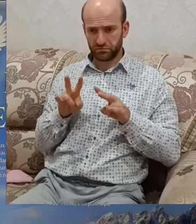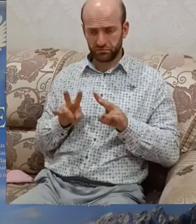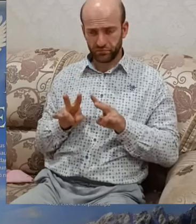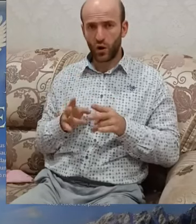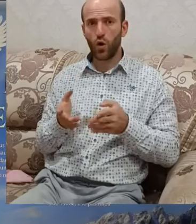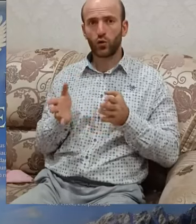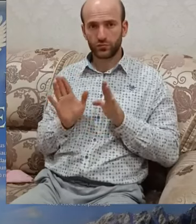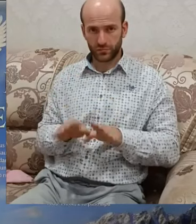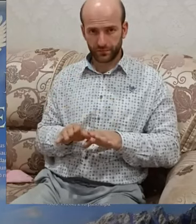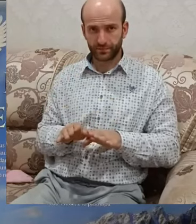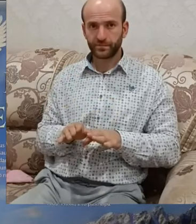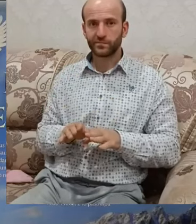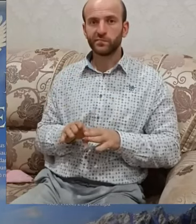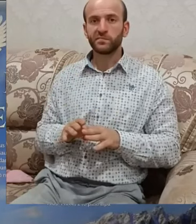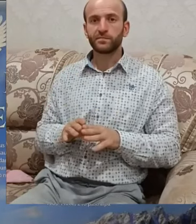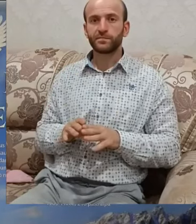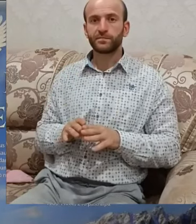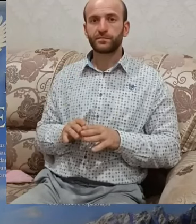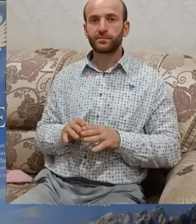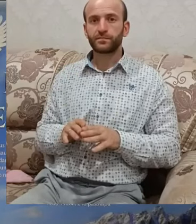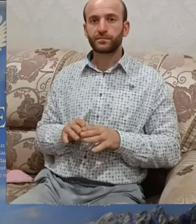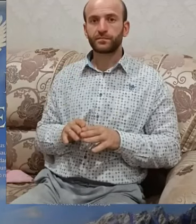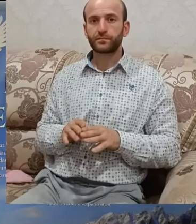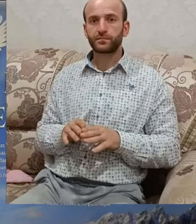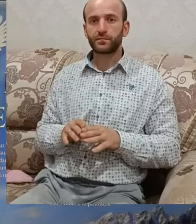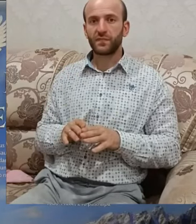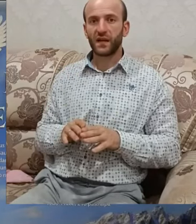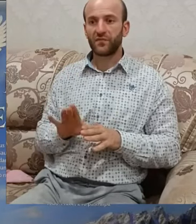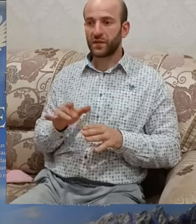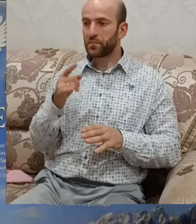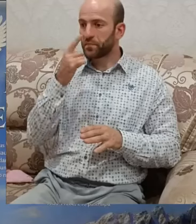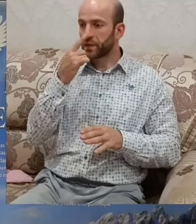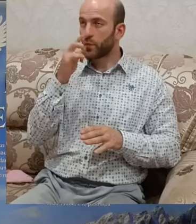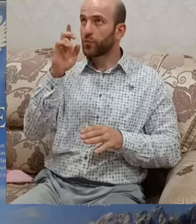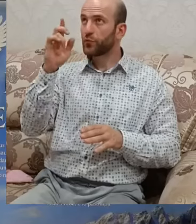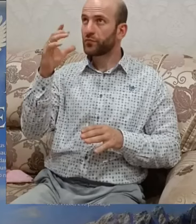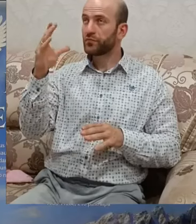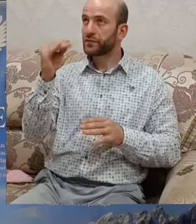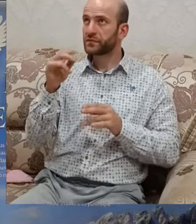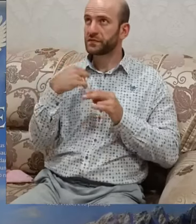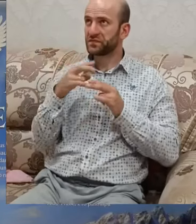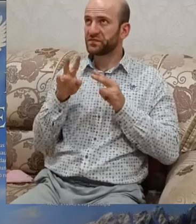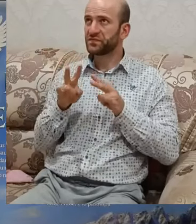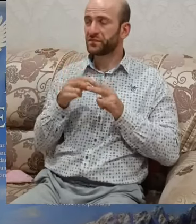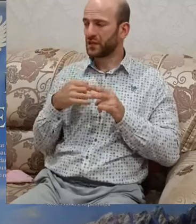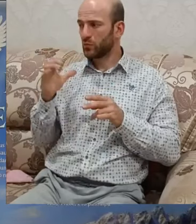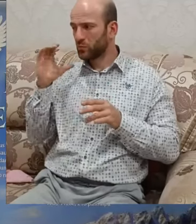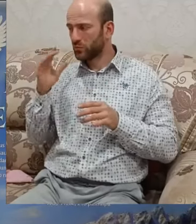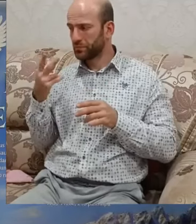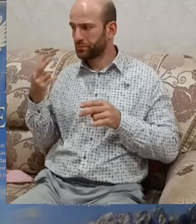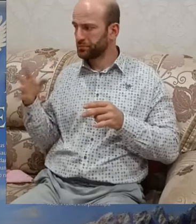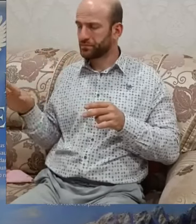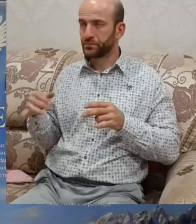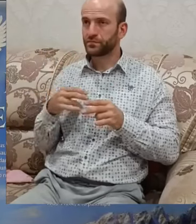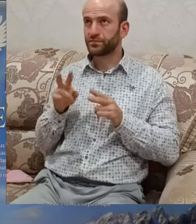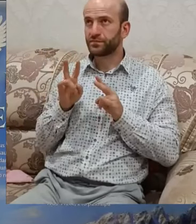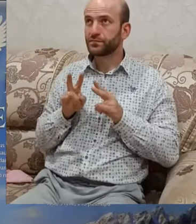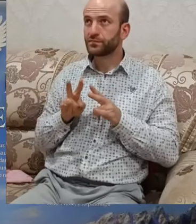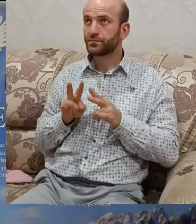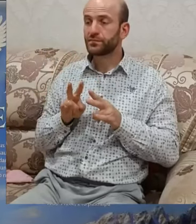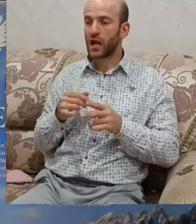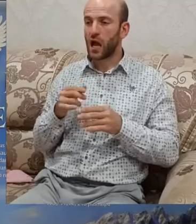artume Viešpaties. В близости, Господней близости в этом присутствии. Žinios artume. В